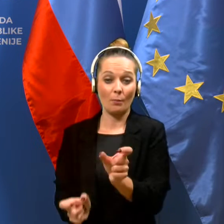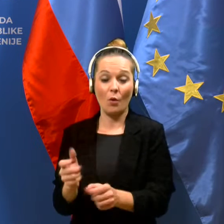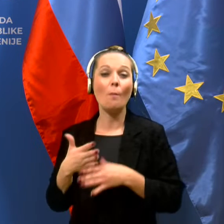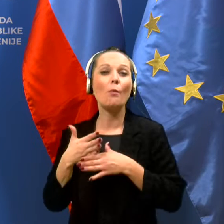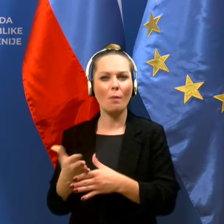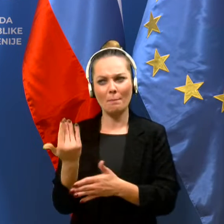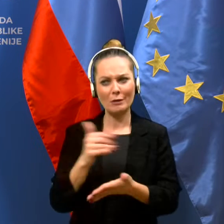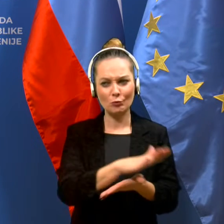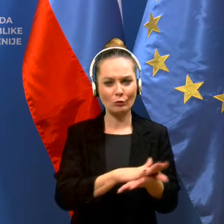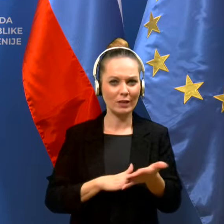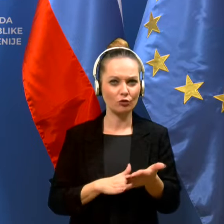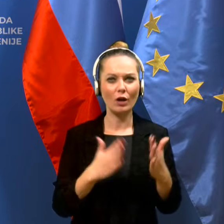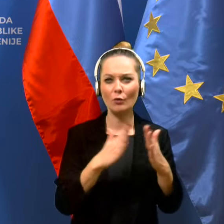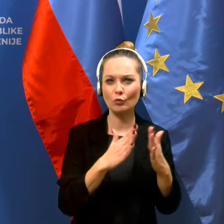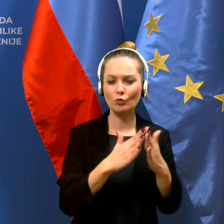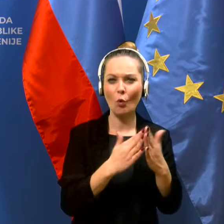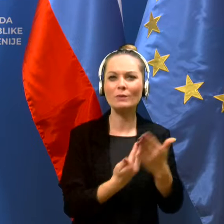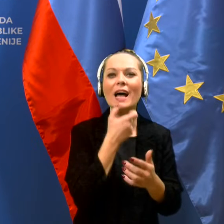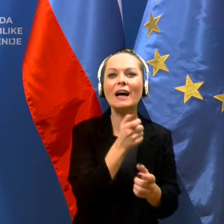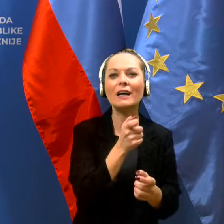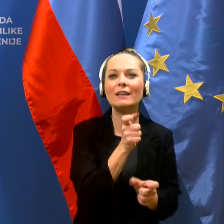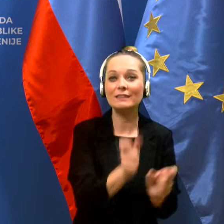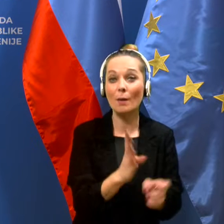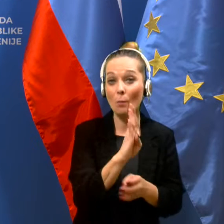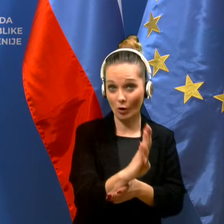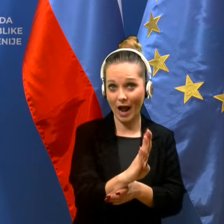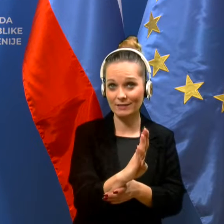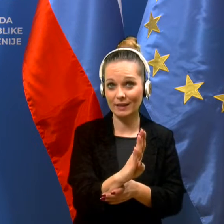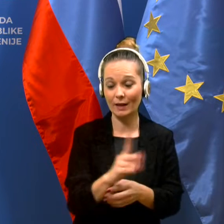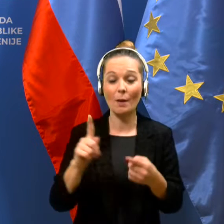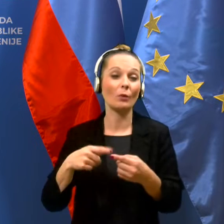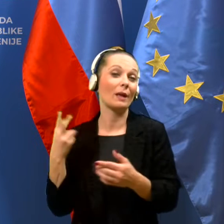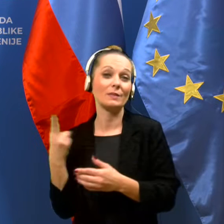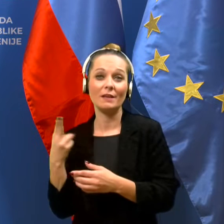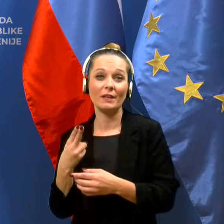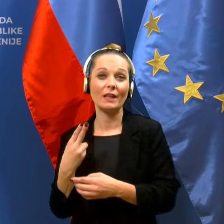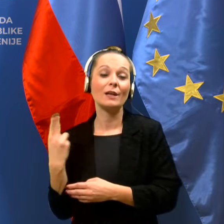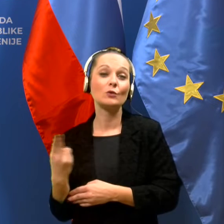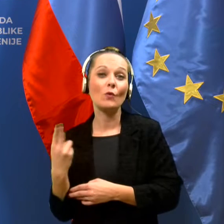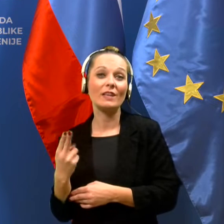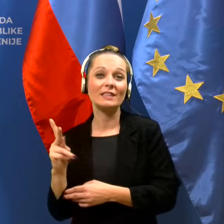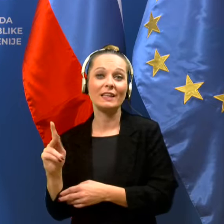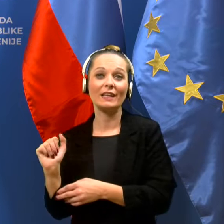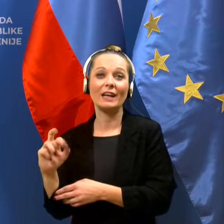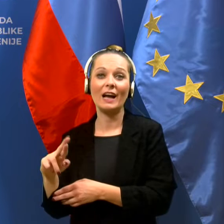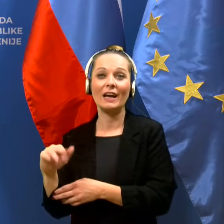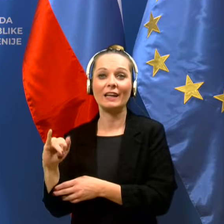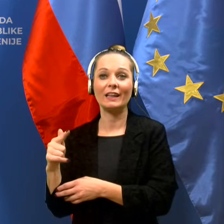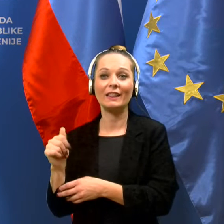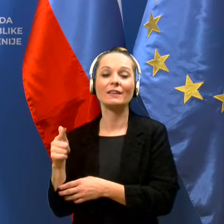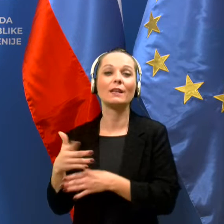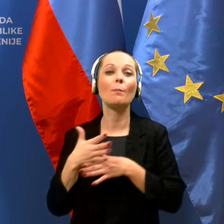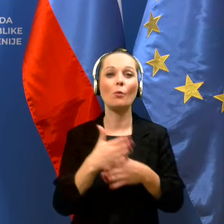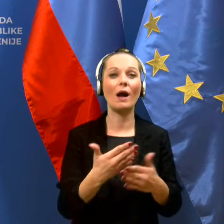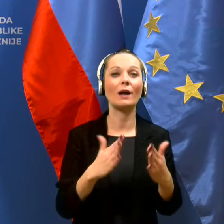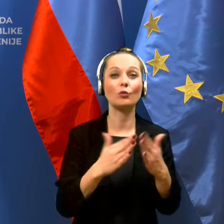Začeli so najprej v domu na Bokalcih, ki je bil prej že omenjen, in pa seveda tudi slovenska Karitas, ki pomaga v domovih za starejše